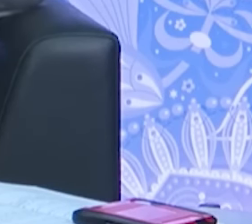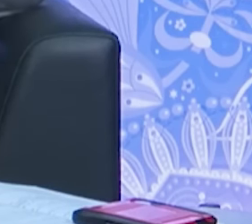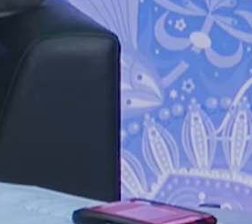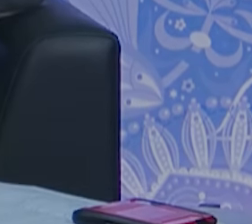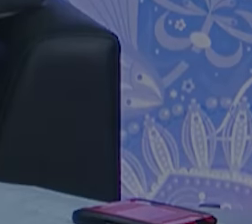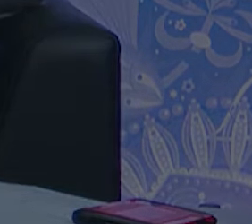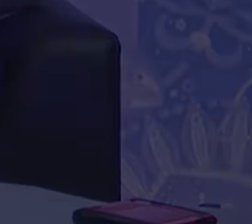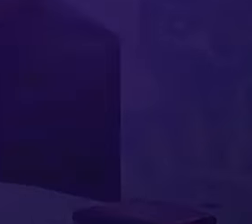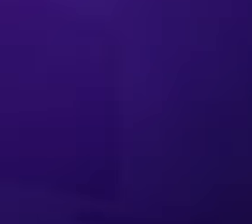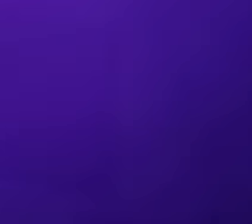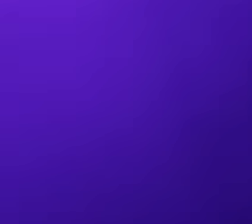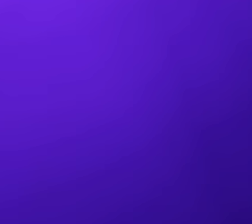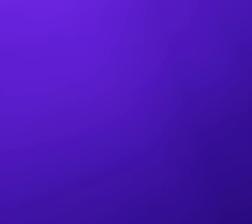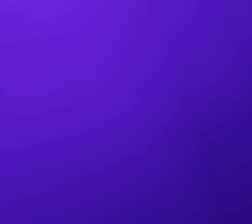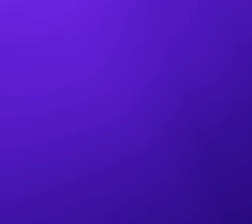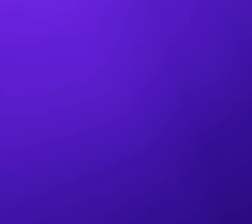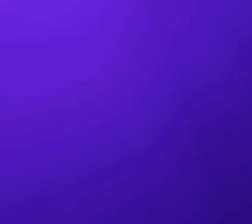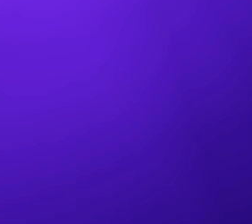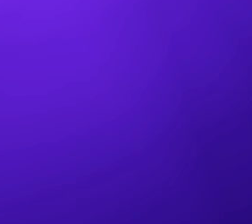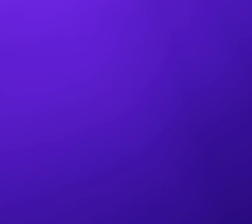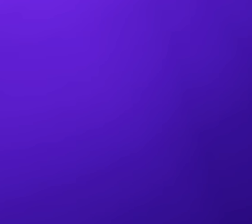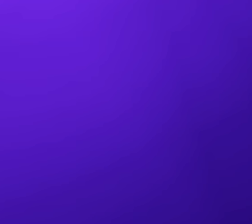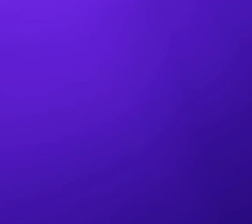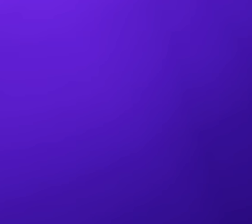kita buang masuk